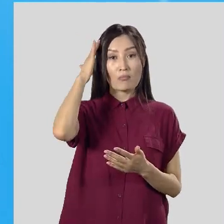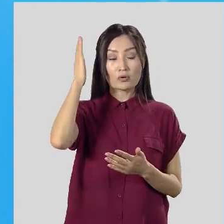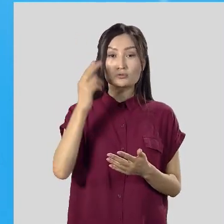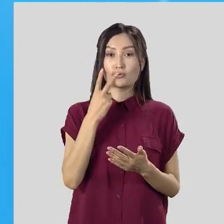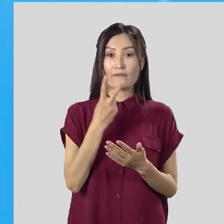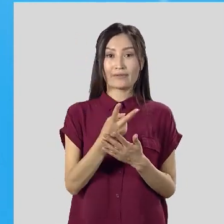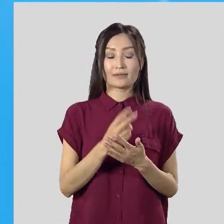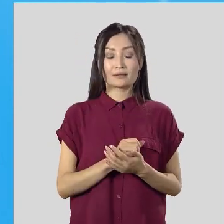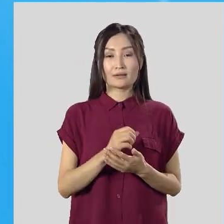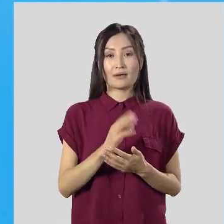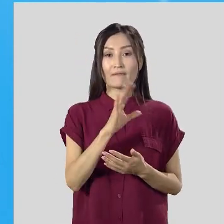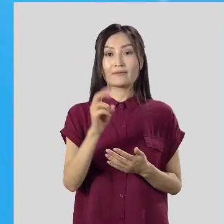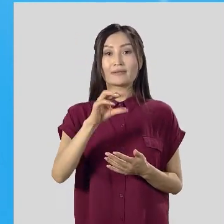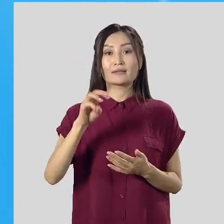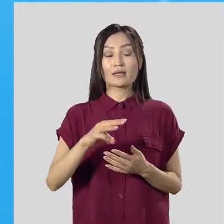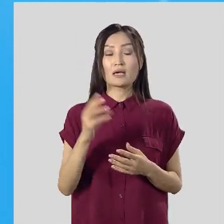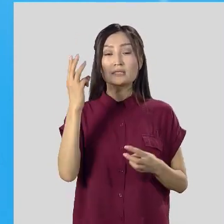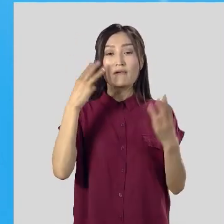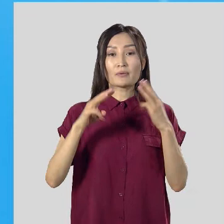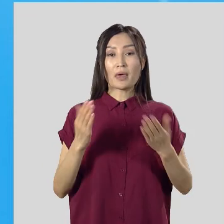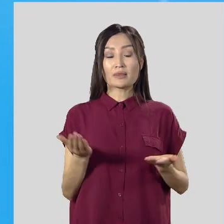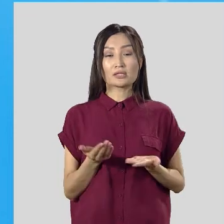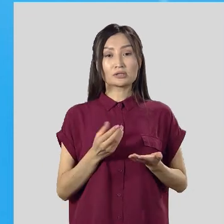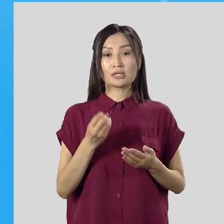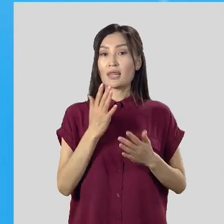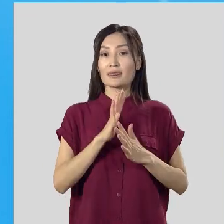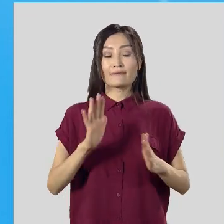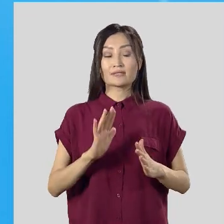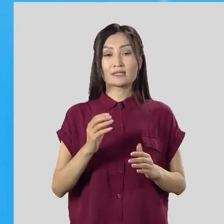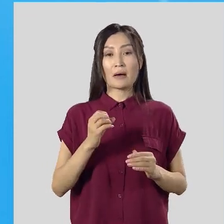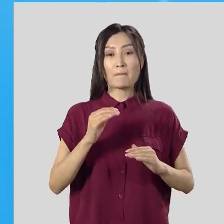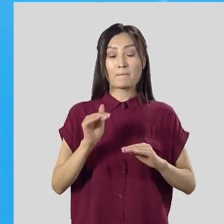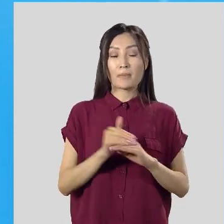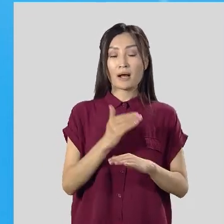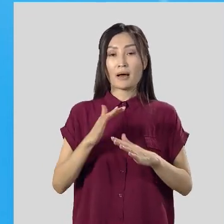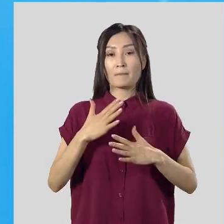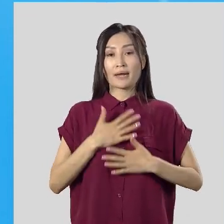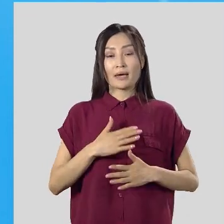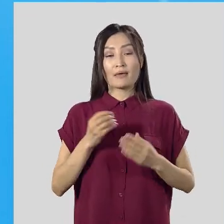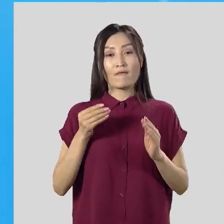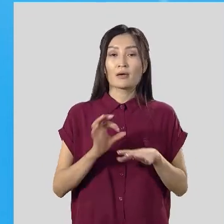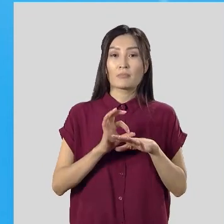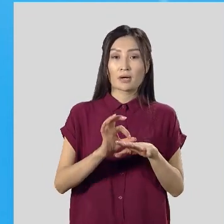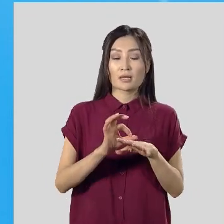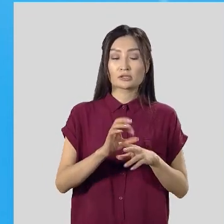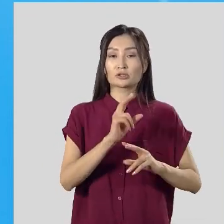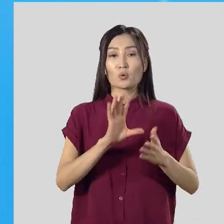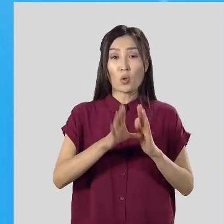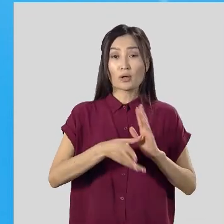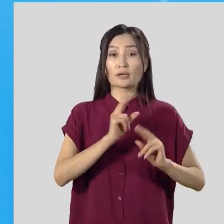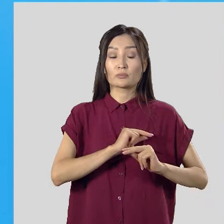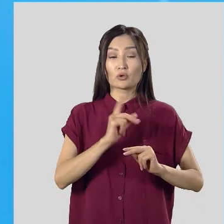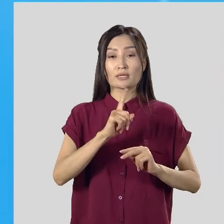видит. Современная жизнь не всегда благоприятно влияет на глаза. Продолжительная работа